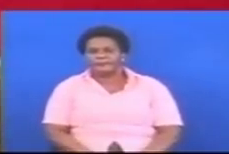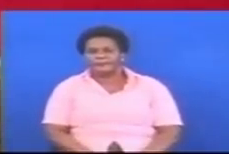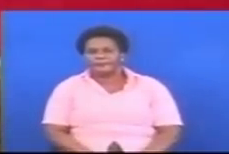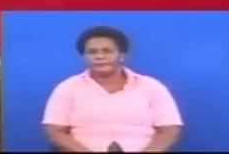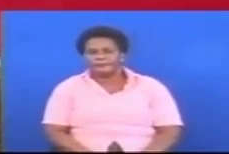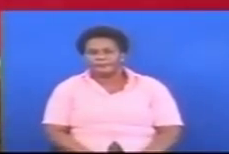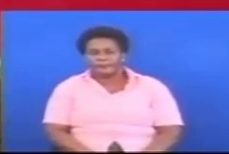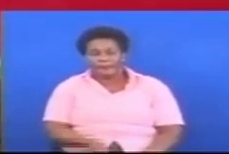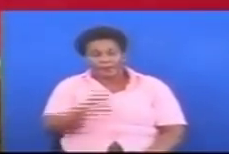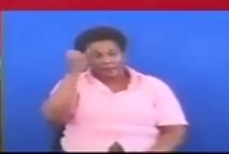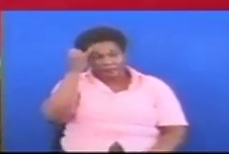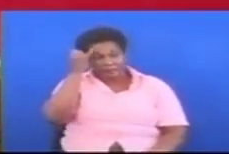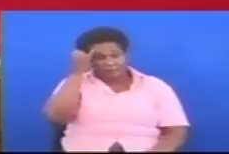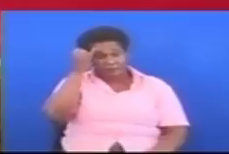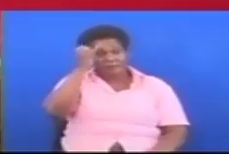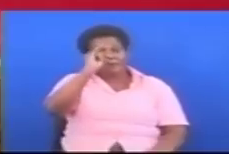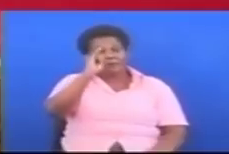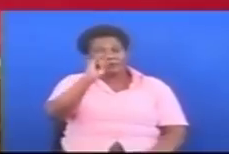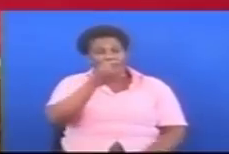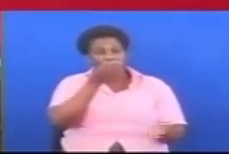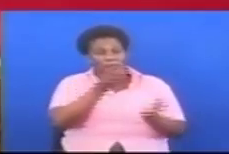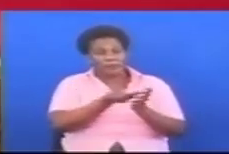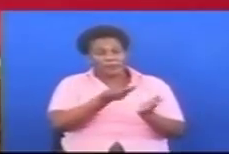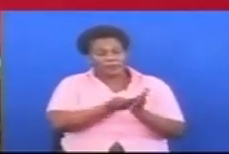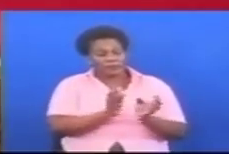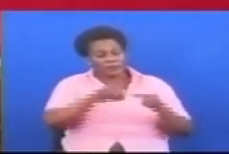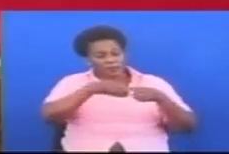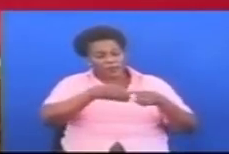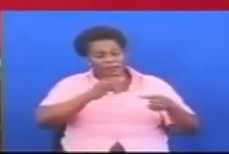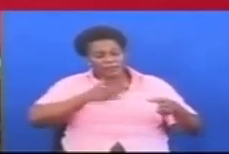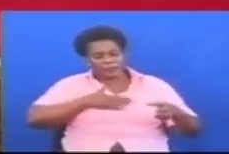Maoni na mapendekezo ya kamati.